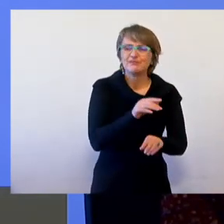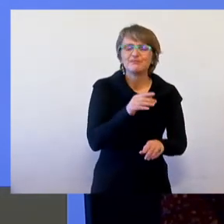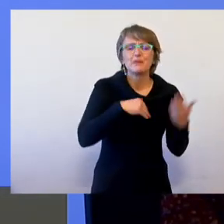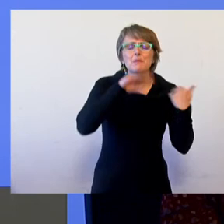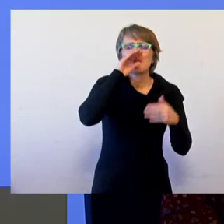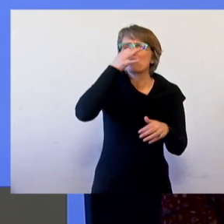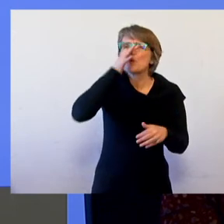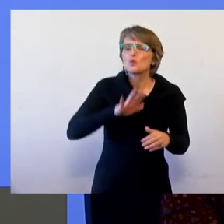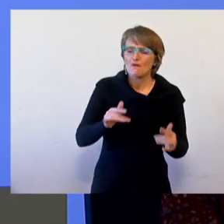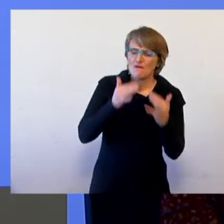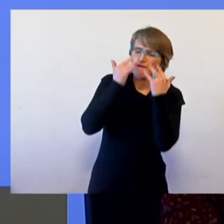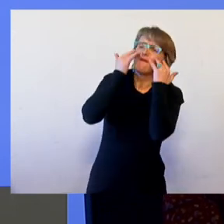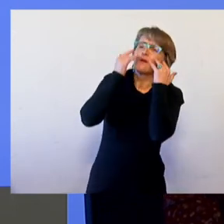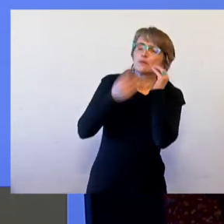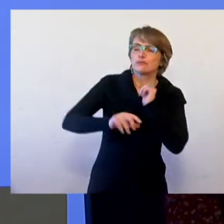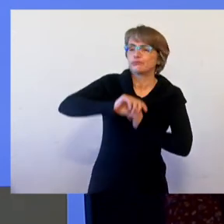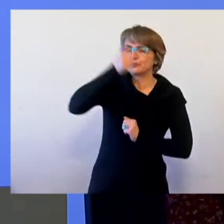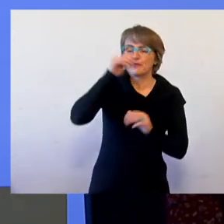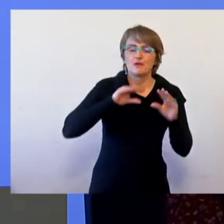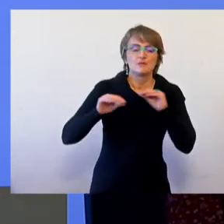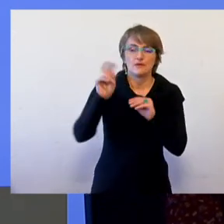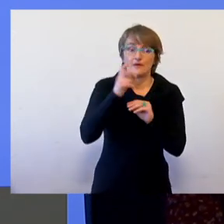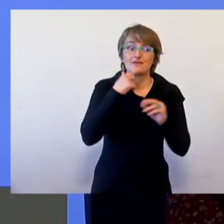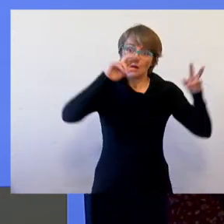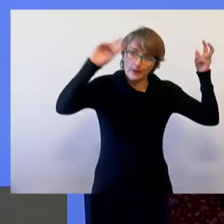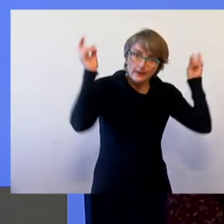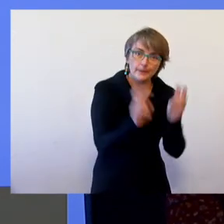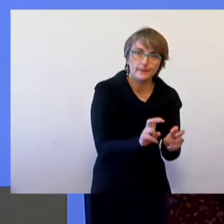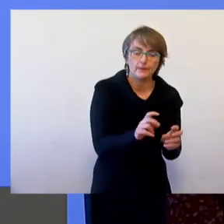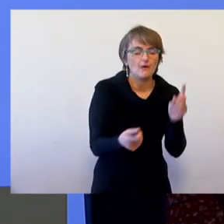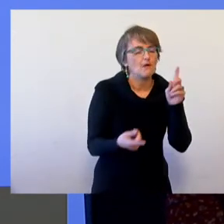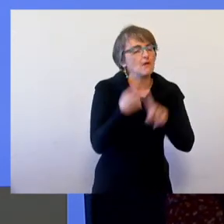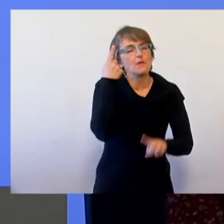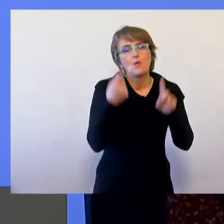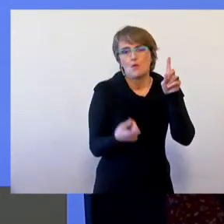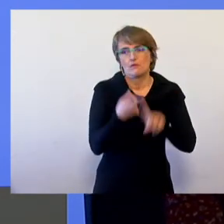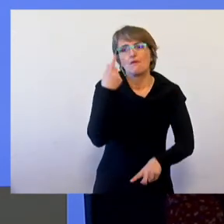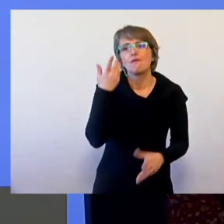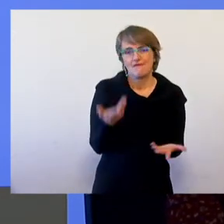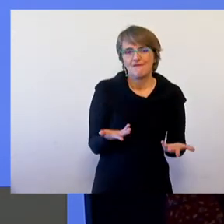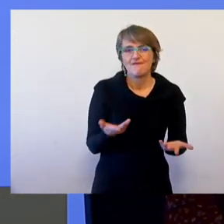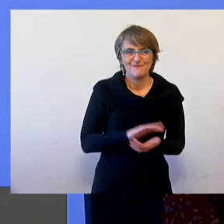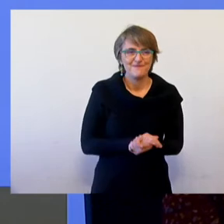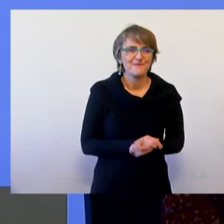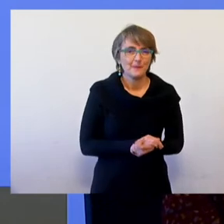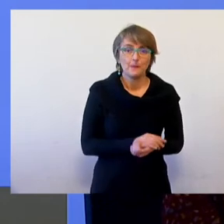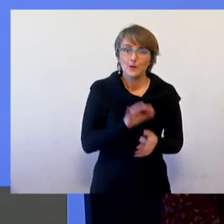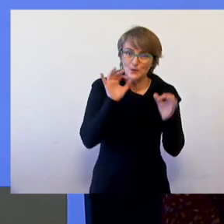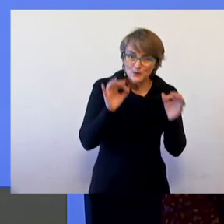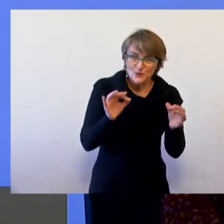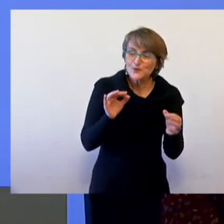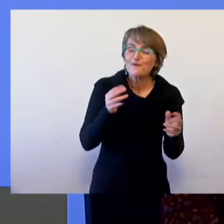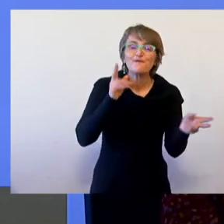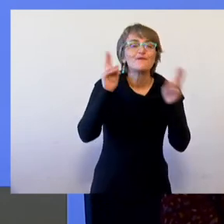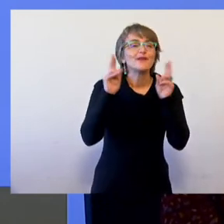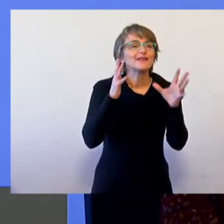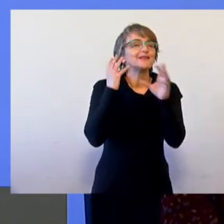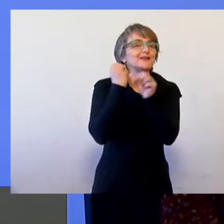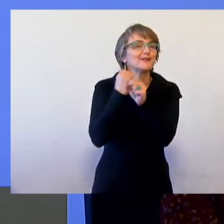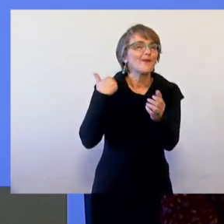aux collègues des espaces verts. Voilà, ça, c'est un levier essentiel. Nous avons fêté d'ailleurs les 10 ans de l'hôtel de ville,